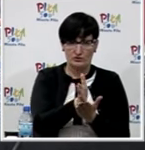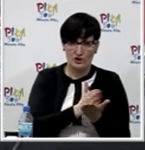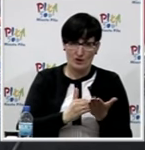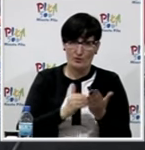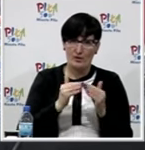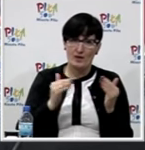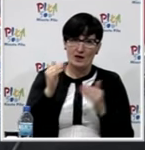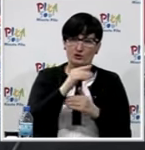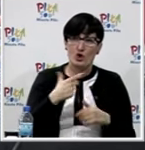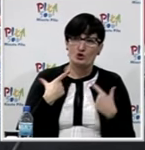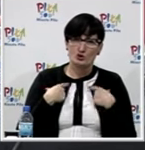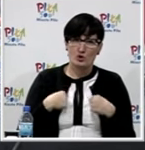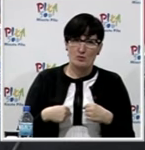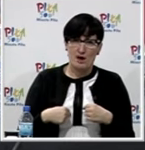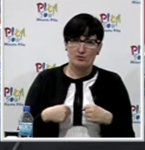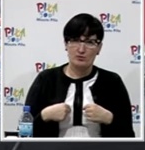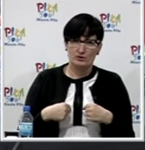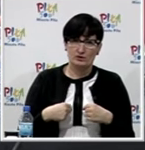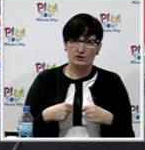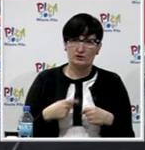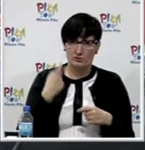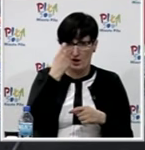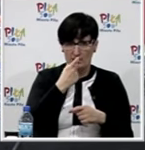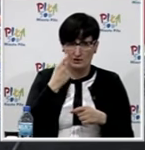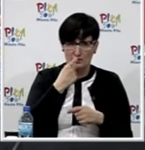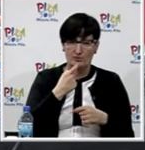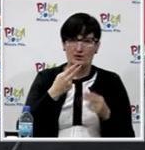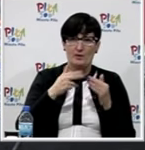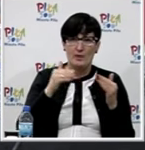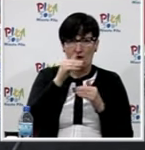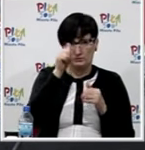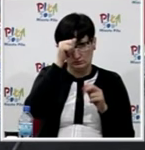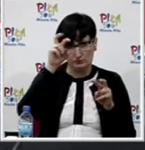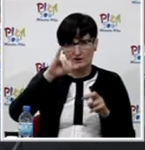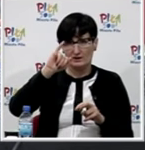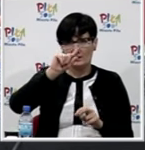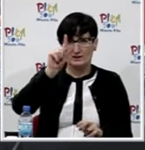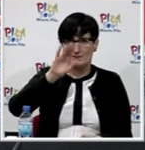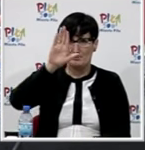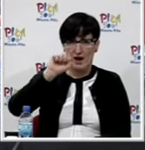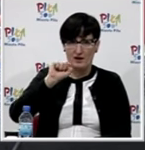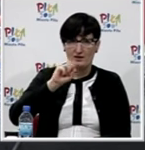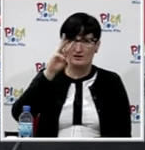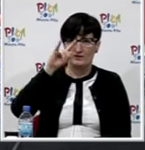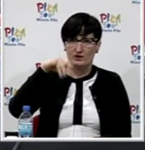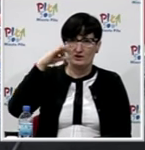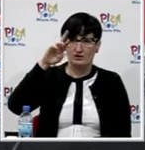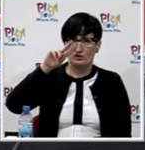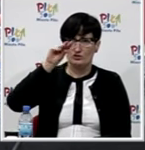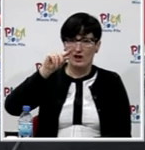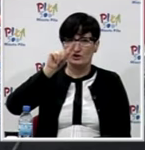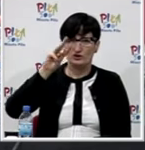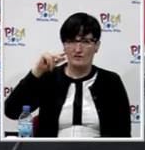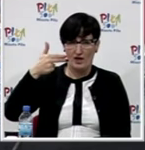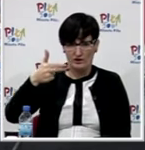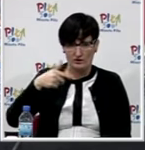osobami nietrzeźwymi w OPIRP-ie, czyli na tak zwaną Izbą Wytrzeźwień. Ile tam osób, strona 11, jeżeli Państwo mogą zerknąć, ile